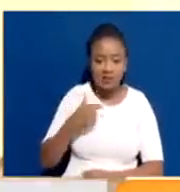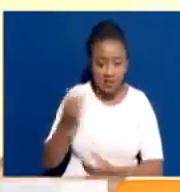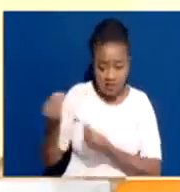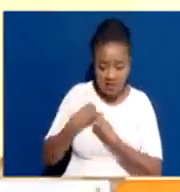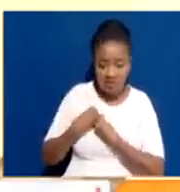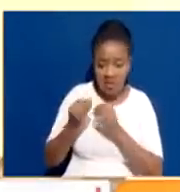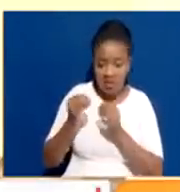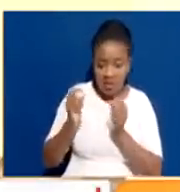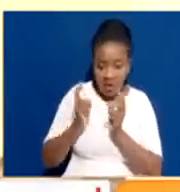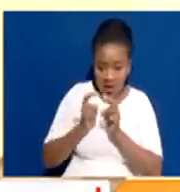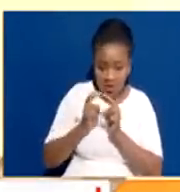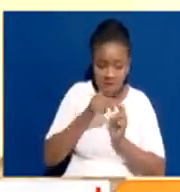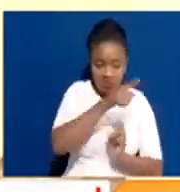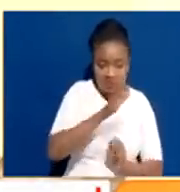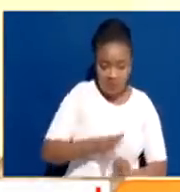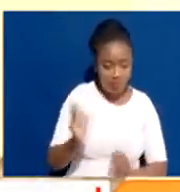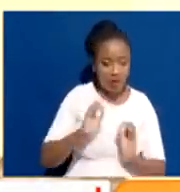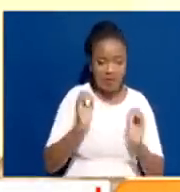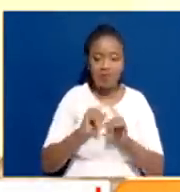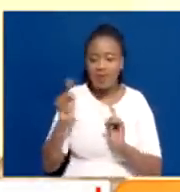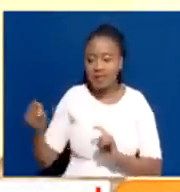ya mali naenda, lakini alikuwa ameambia huyu